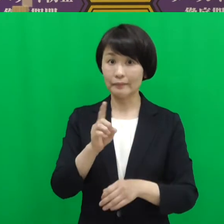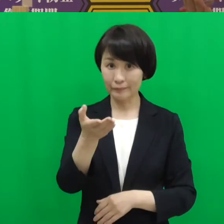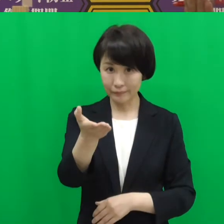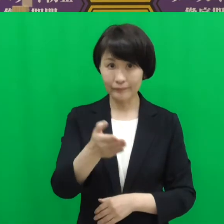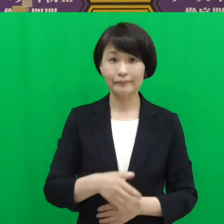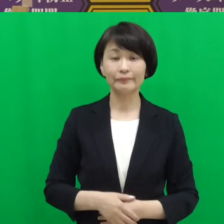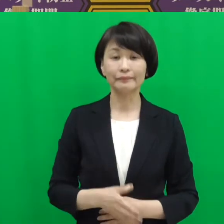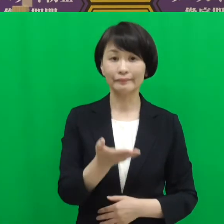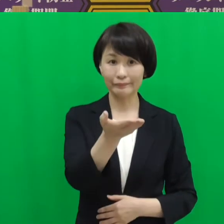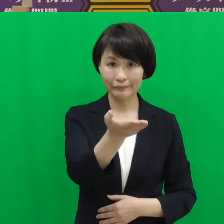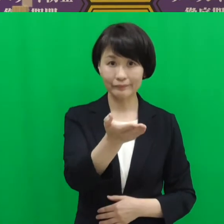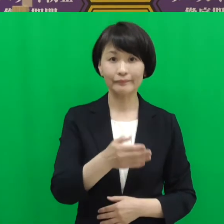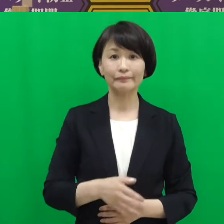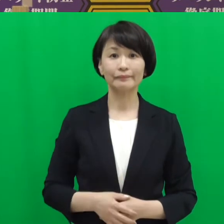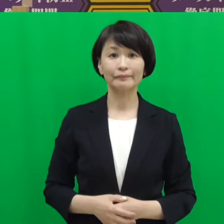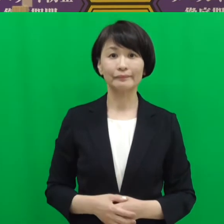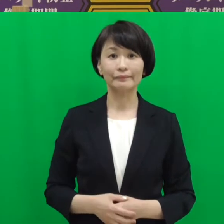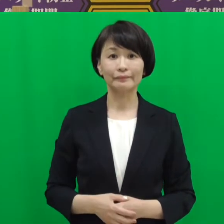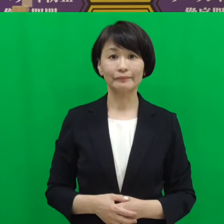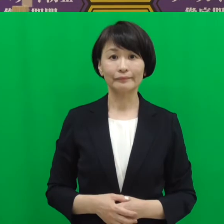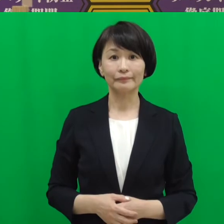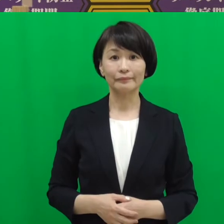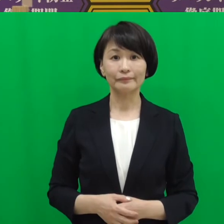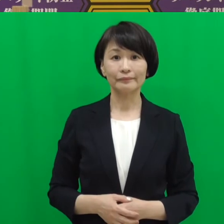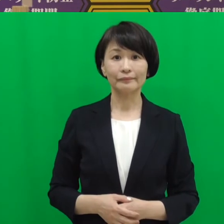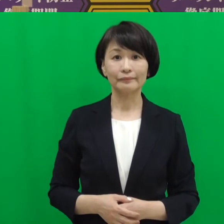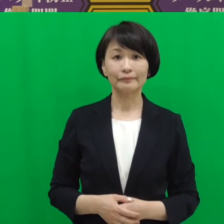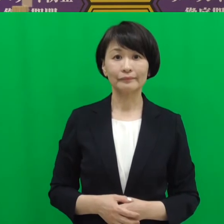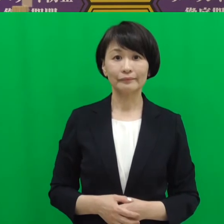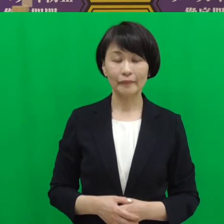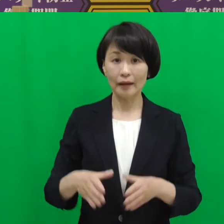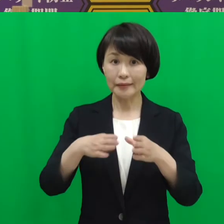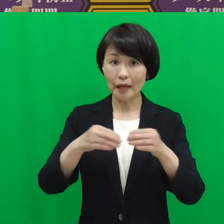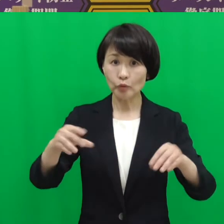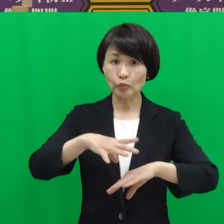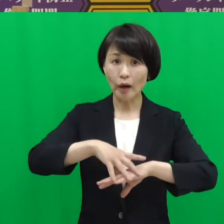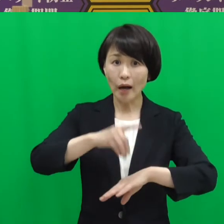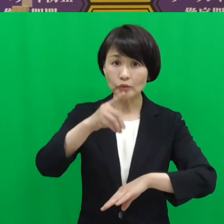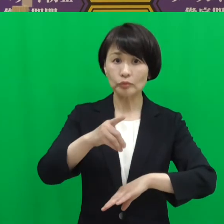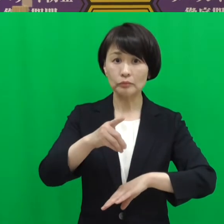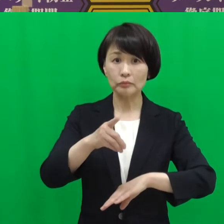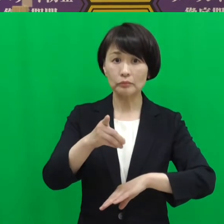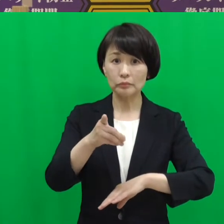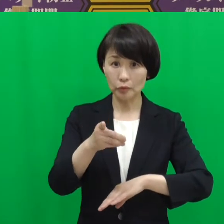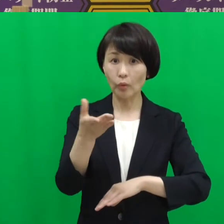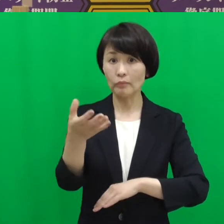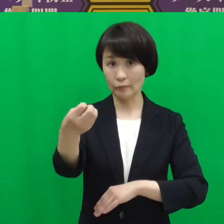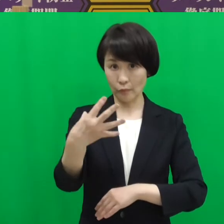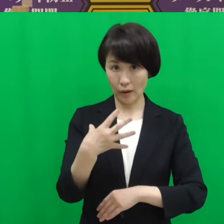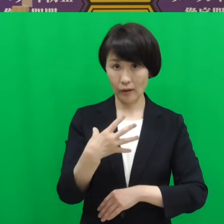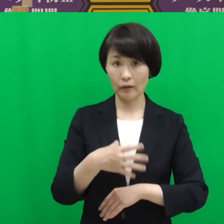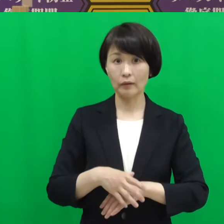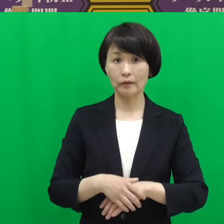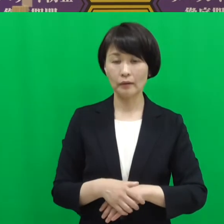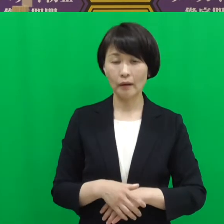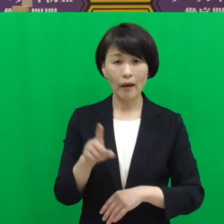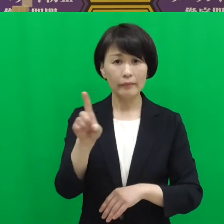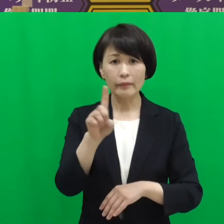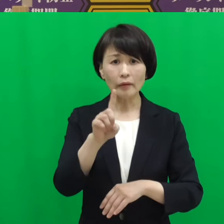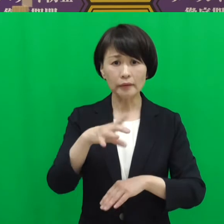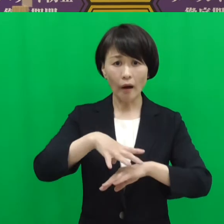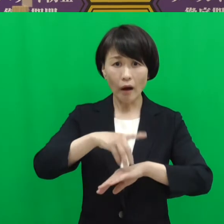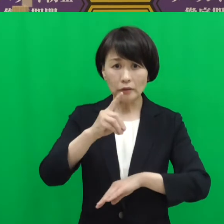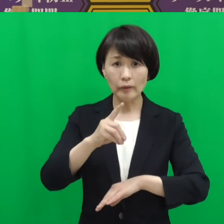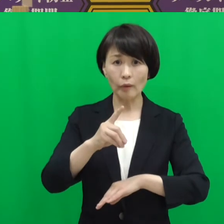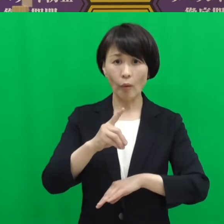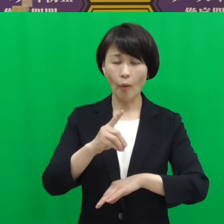はい、どうぞ。 先ほど知事から全国初のということをおっしゃってたんですけど、改めて皆さん、どの部分